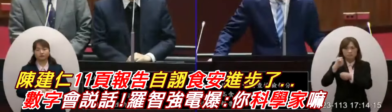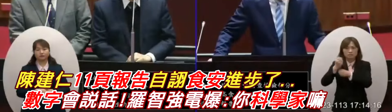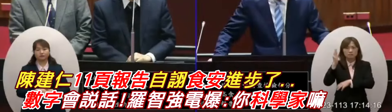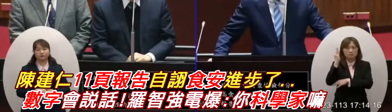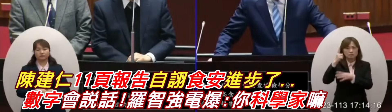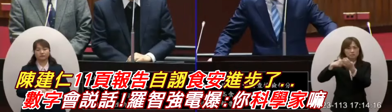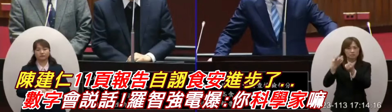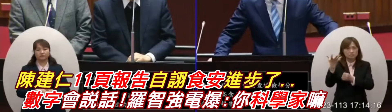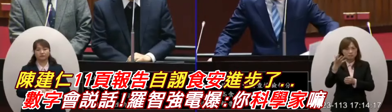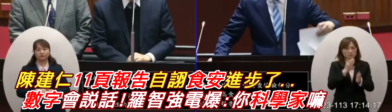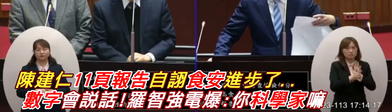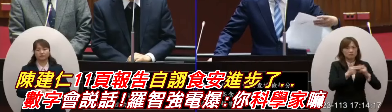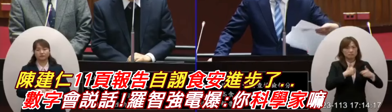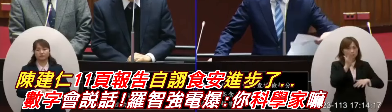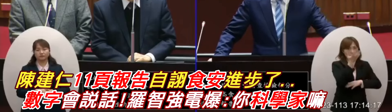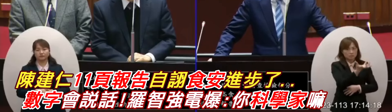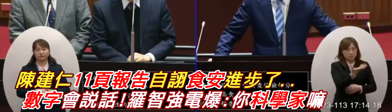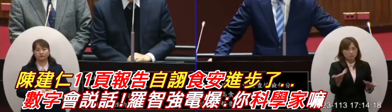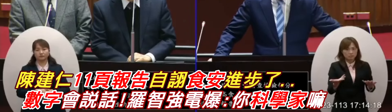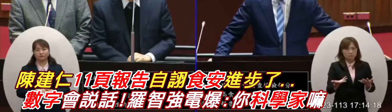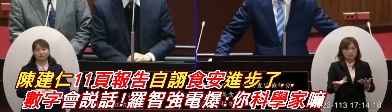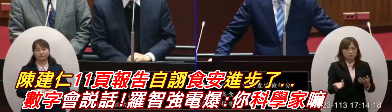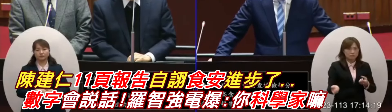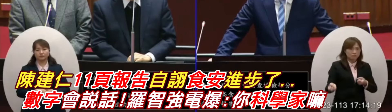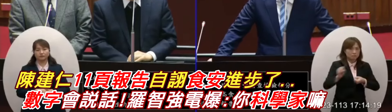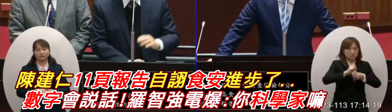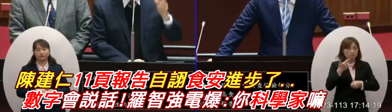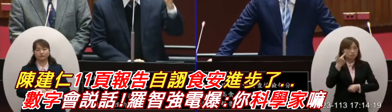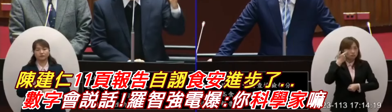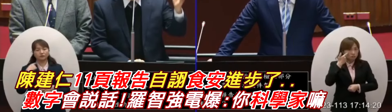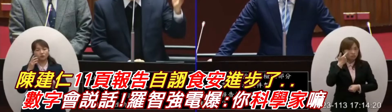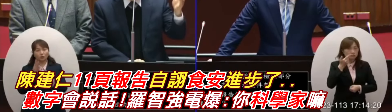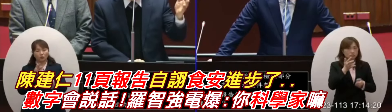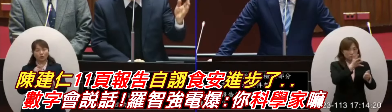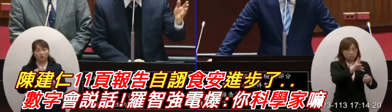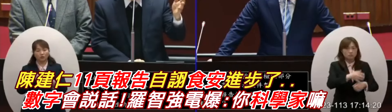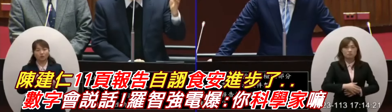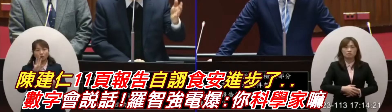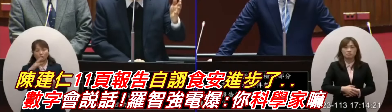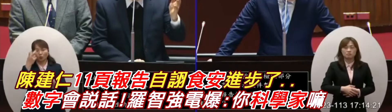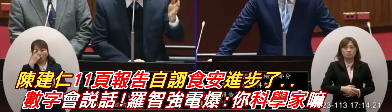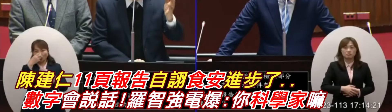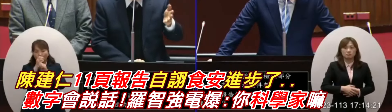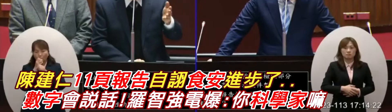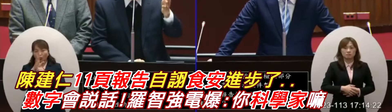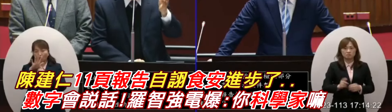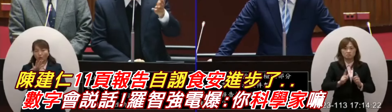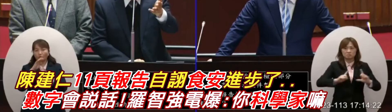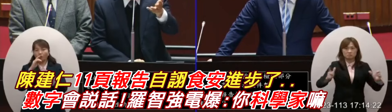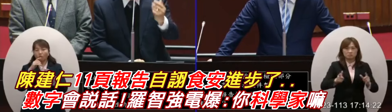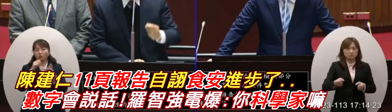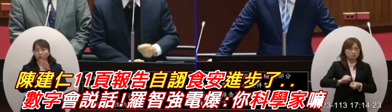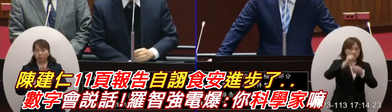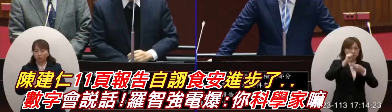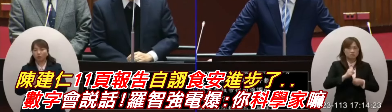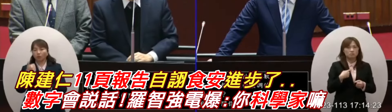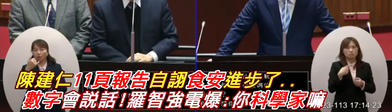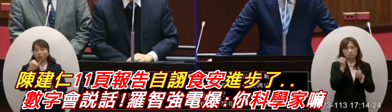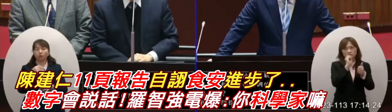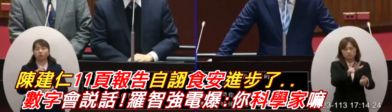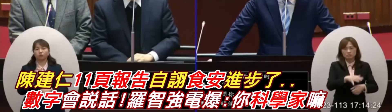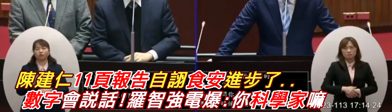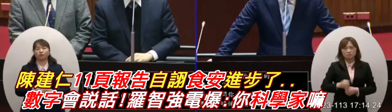多？大幅增加哦。 请问这个有检验，检验 大幅增加，我告诉你，我告